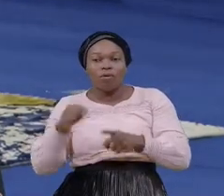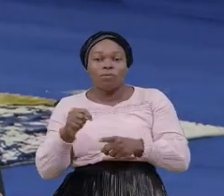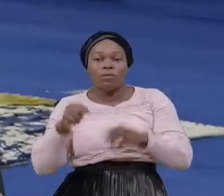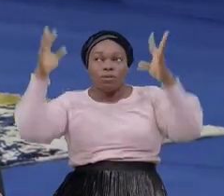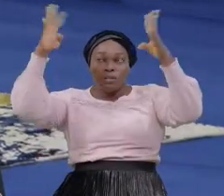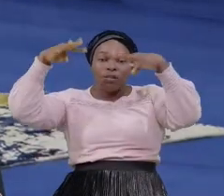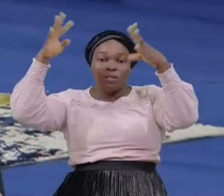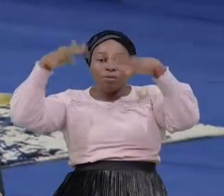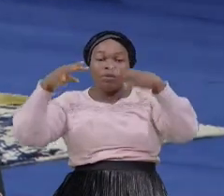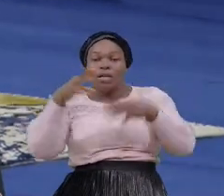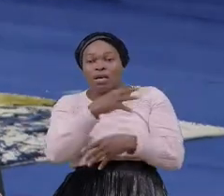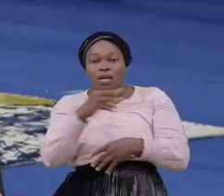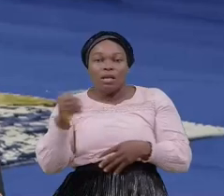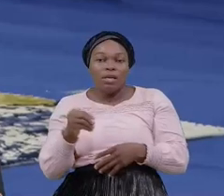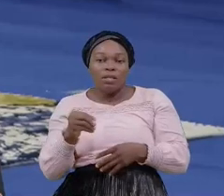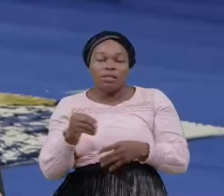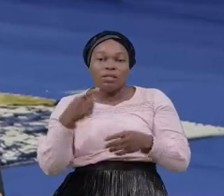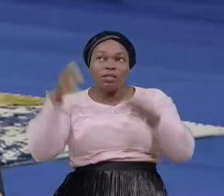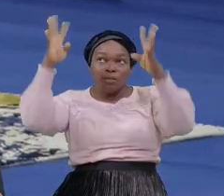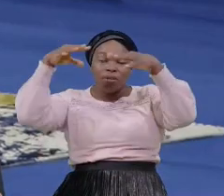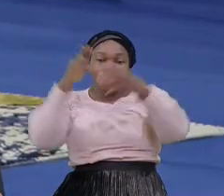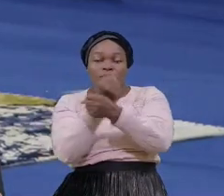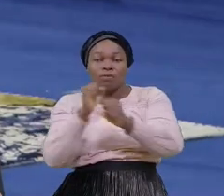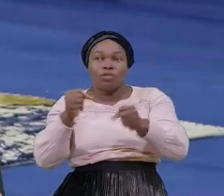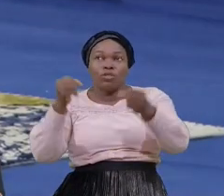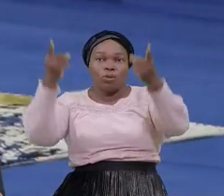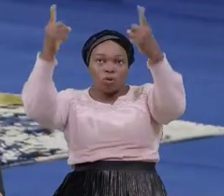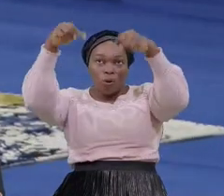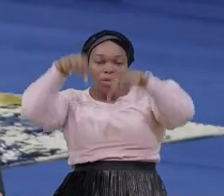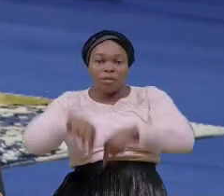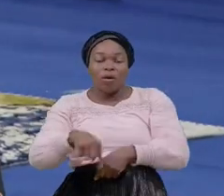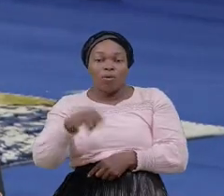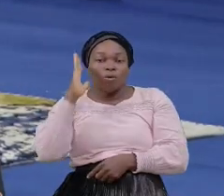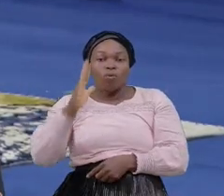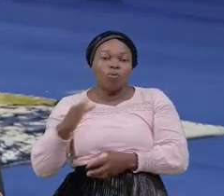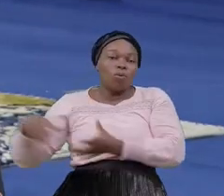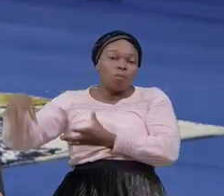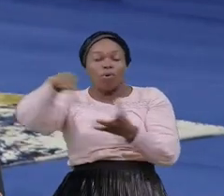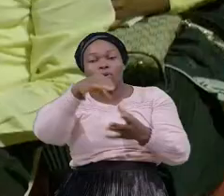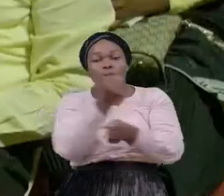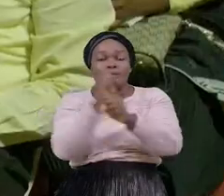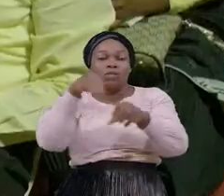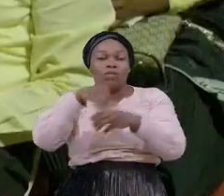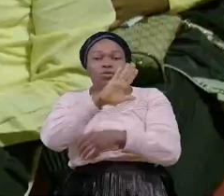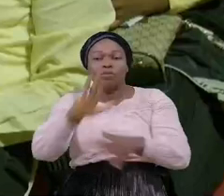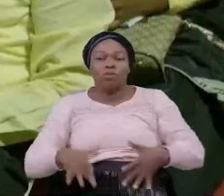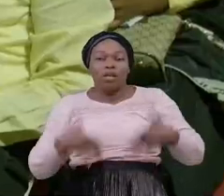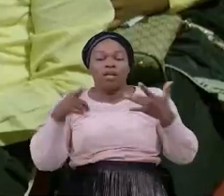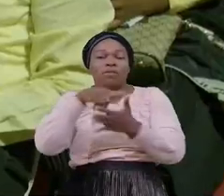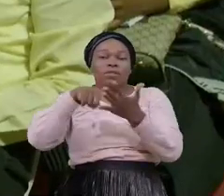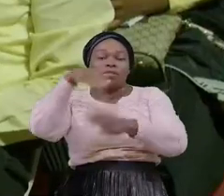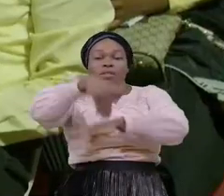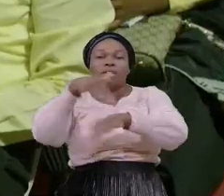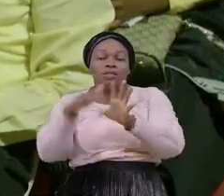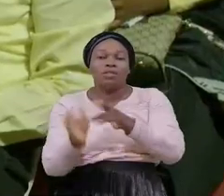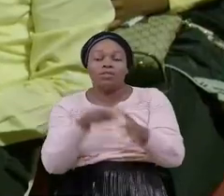de salut qui tombe, le Seigneur va déverser le salut dans votre vie